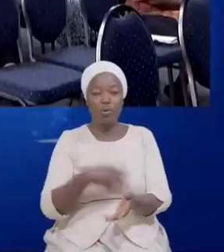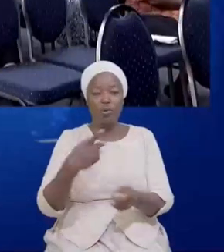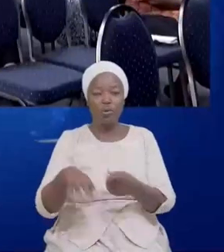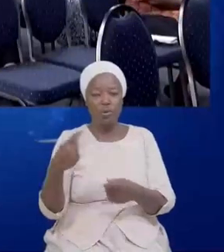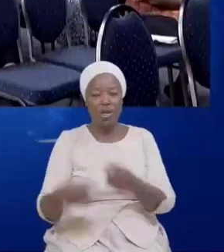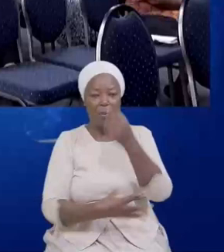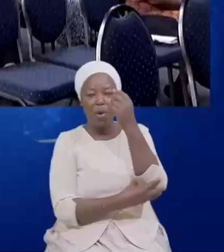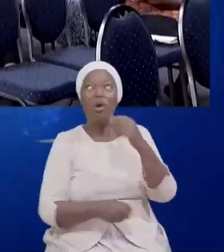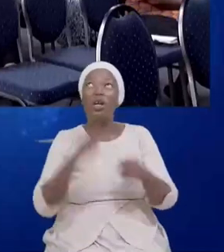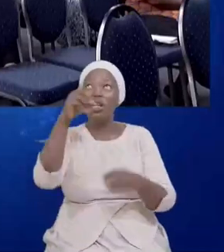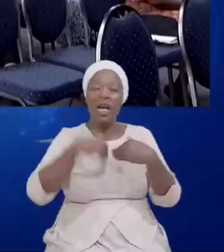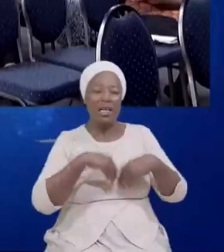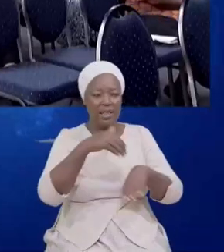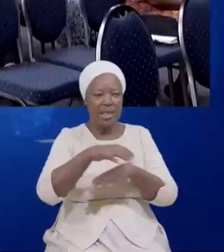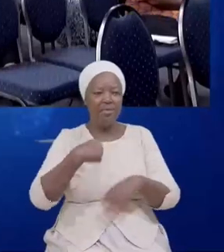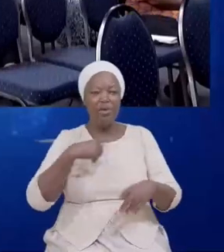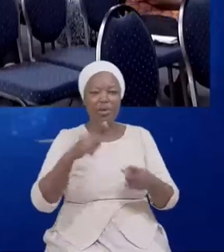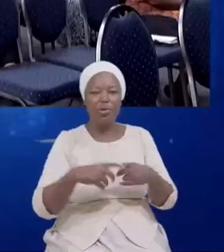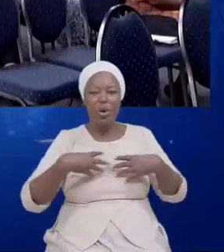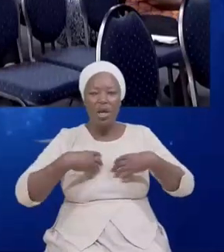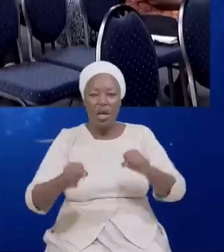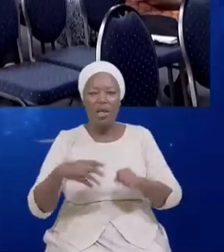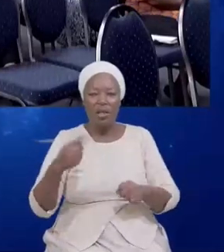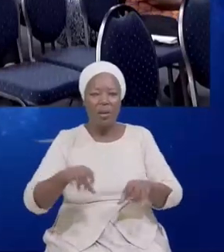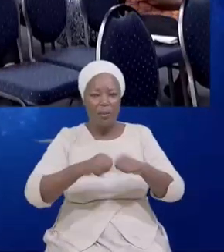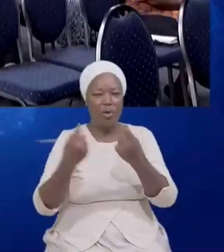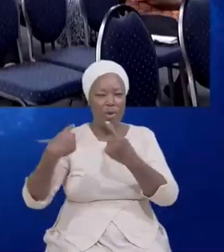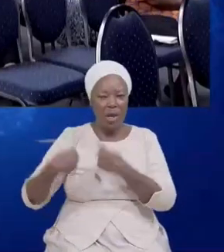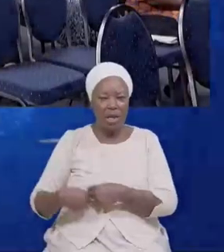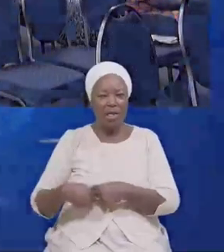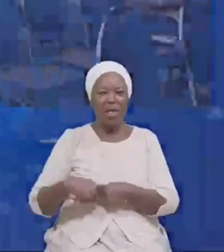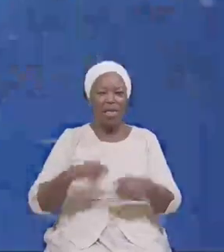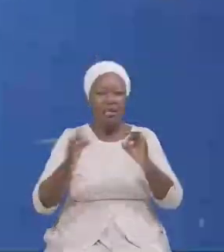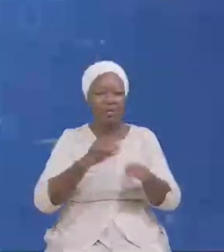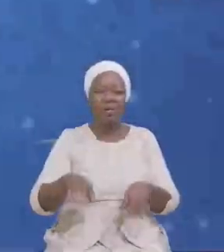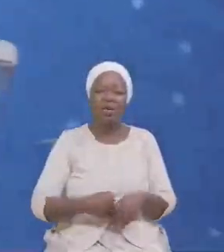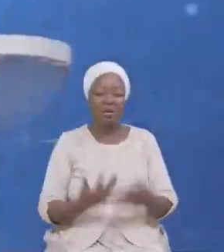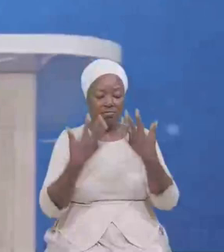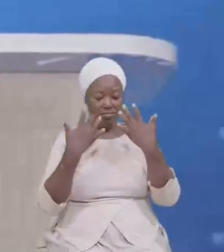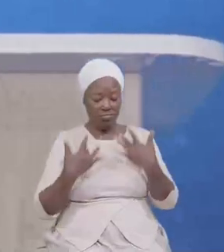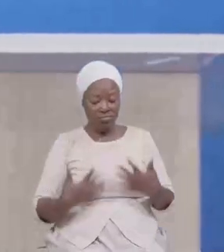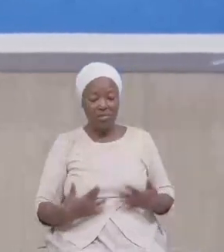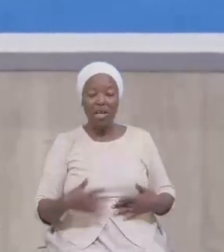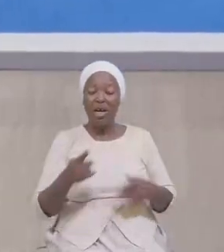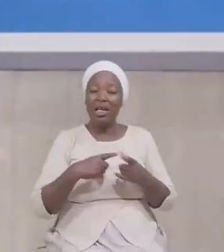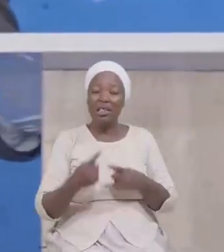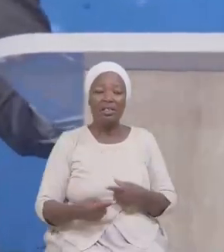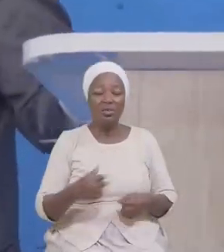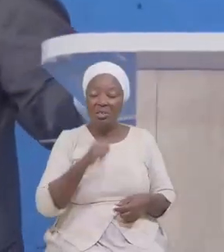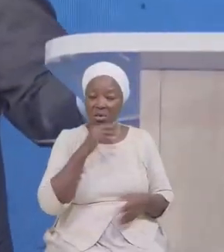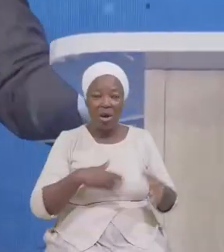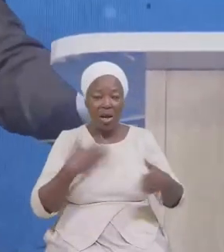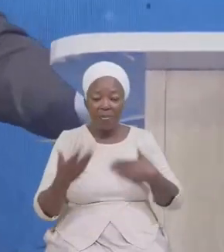envoyé pour guérir ceux qui ont le cœur brisé. Si tu as le cœur brisé là aujourd'hui, parce qu'un